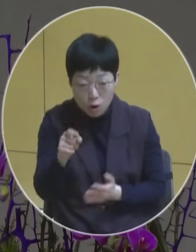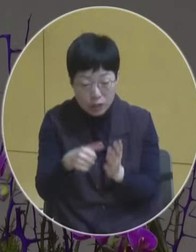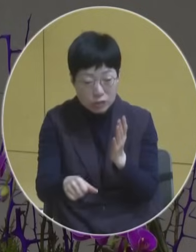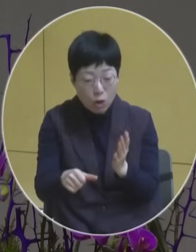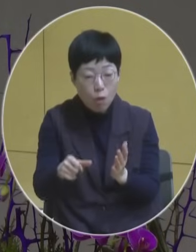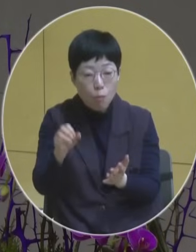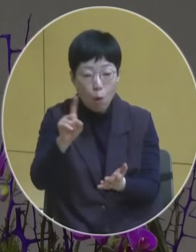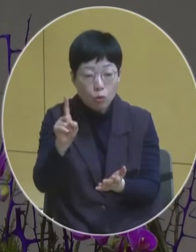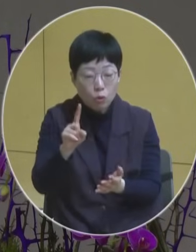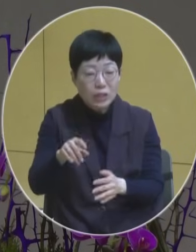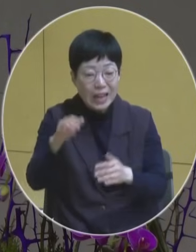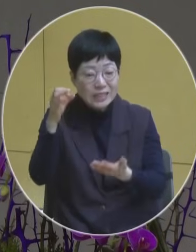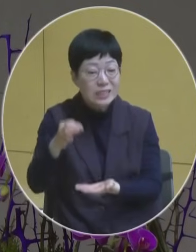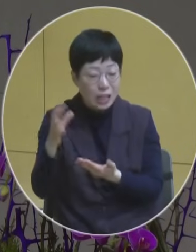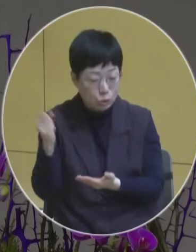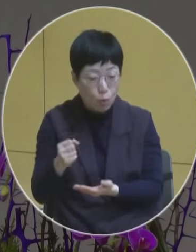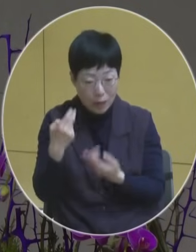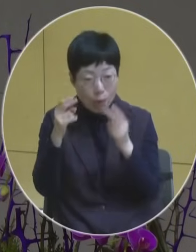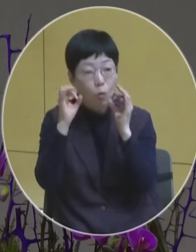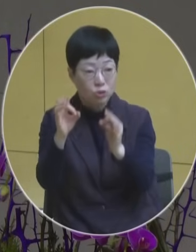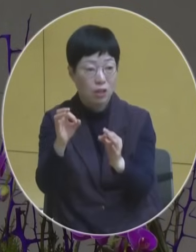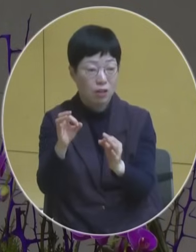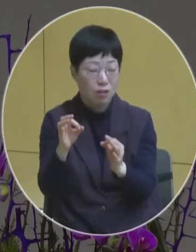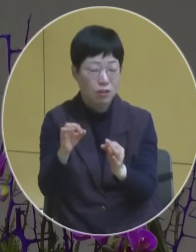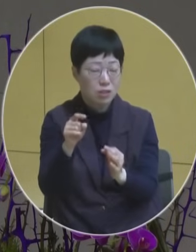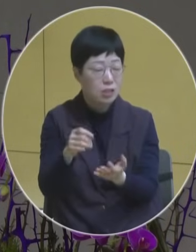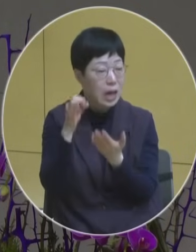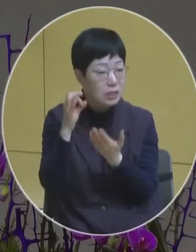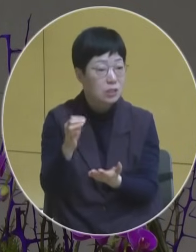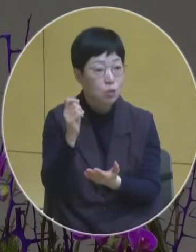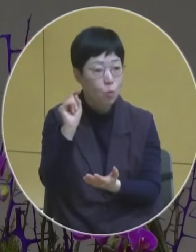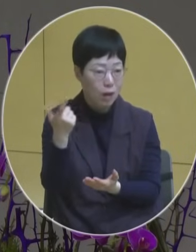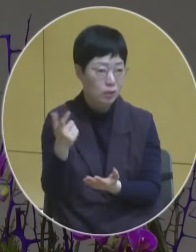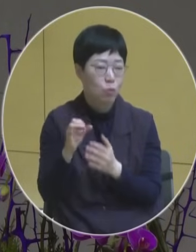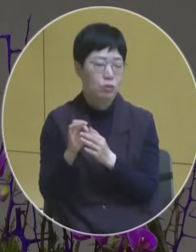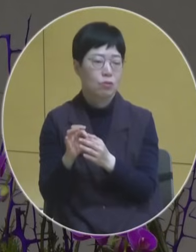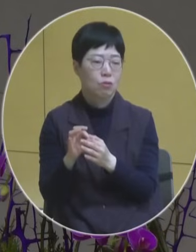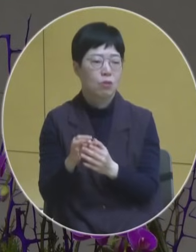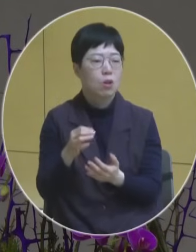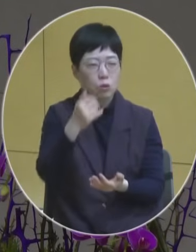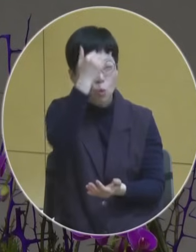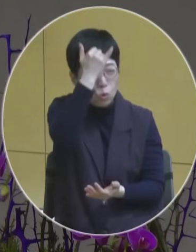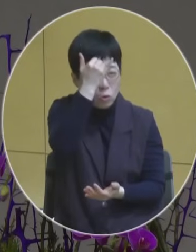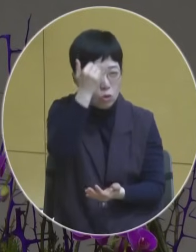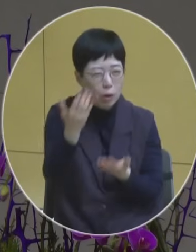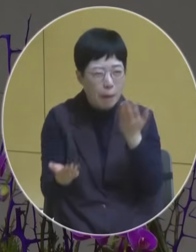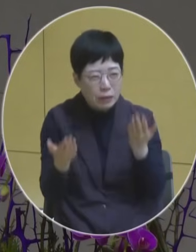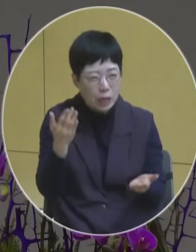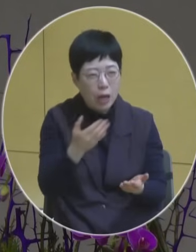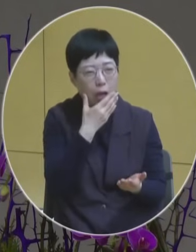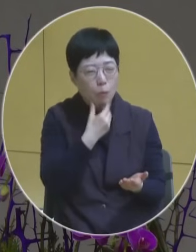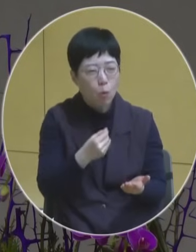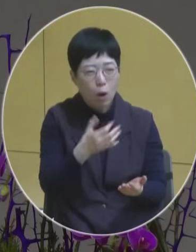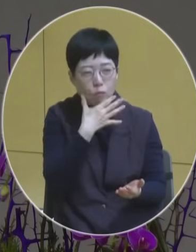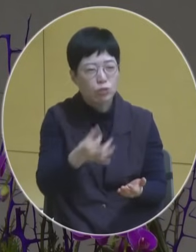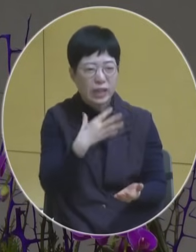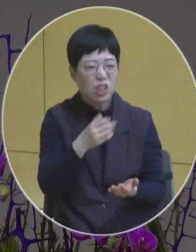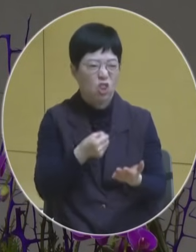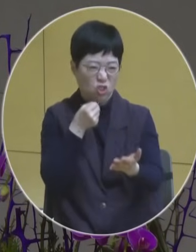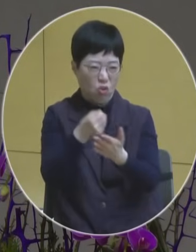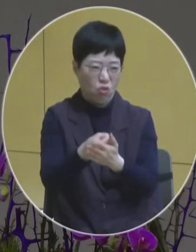여기냐에 따라서 달라지는 겁니다. 이 가치관을 통해서 도덕적 판단과 행복과 불행이